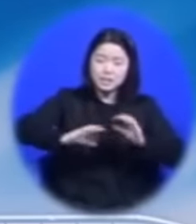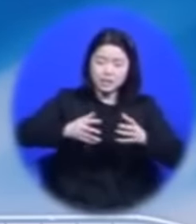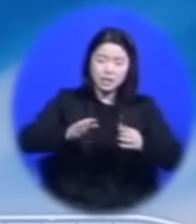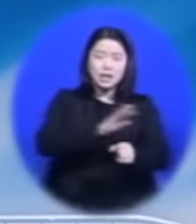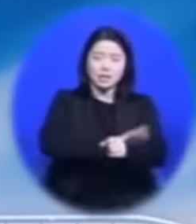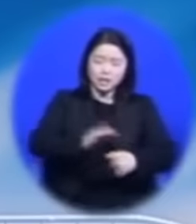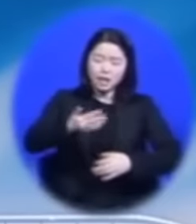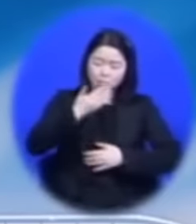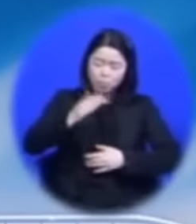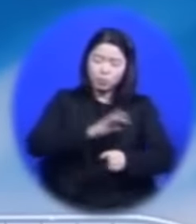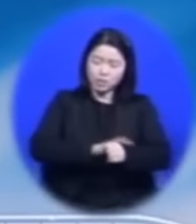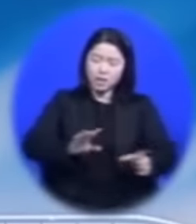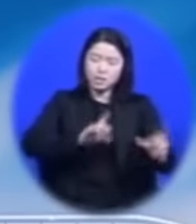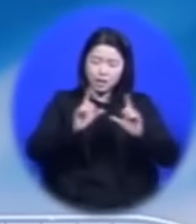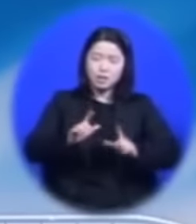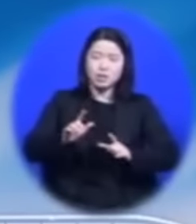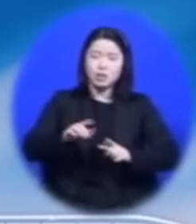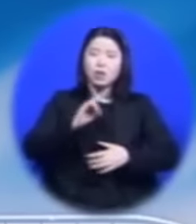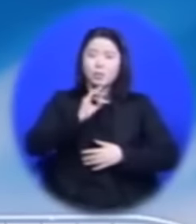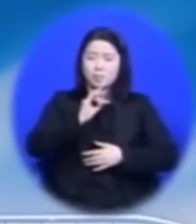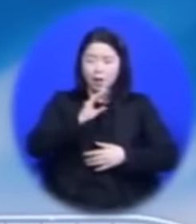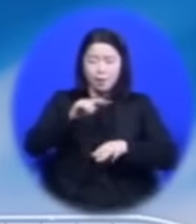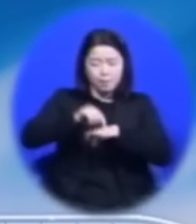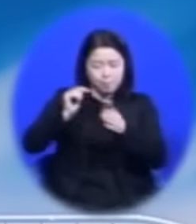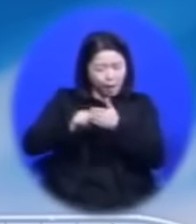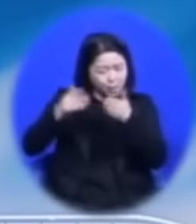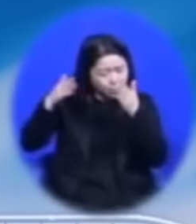사는 거에만 자꾸 마음이 가는 겁니다.